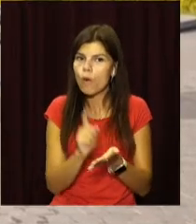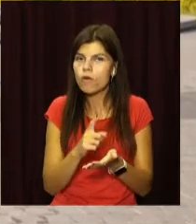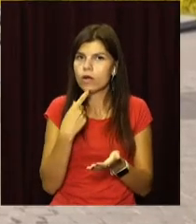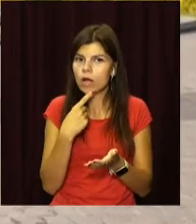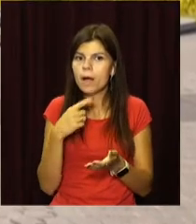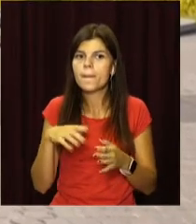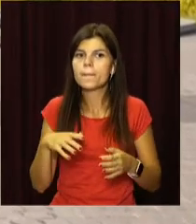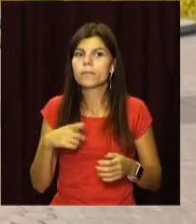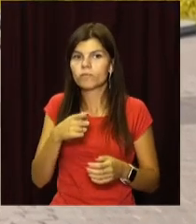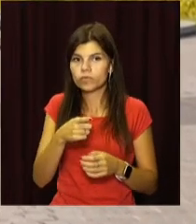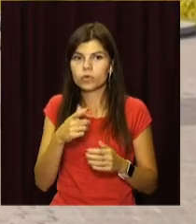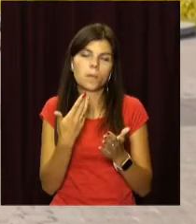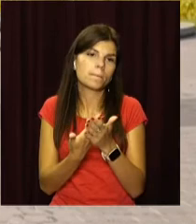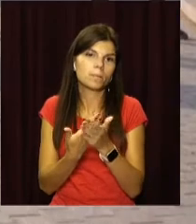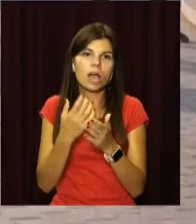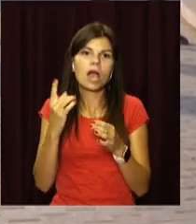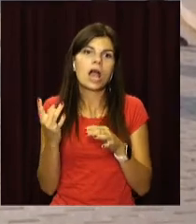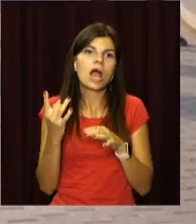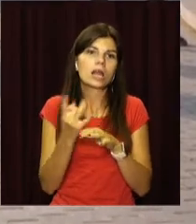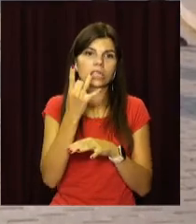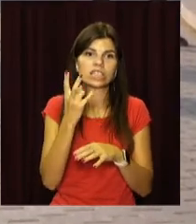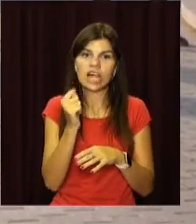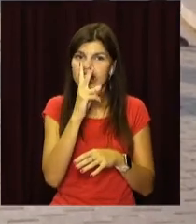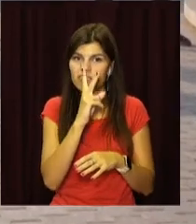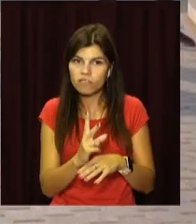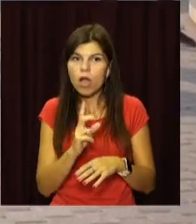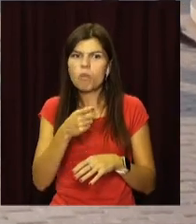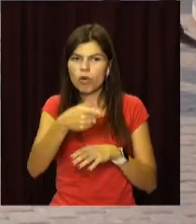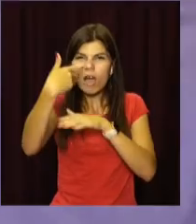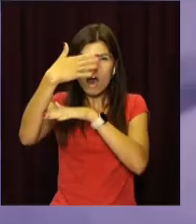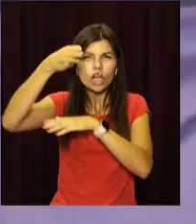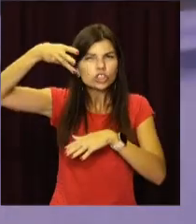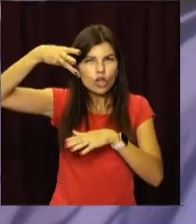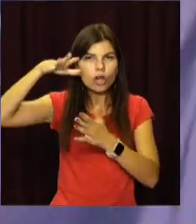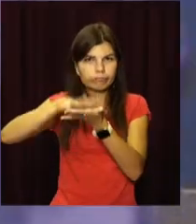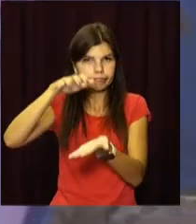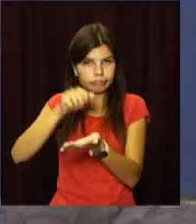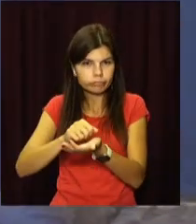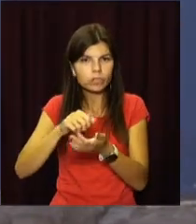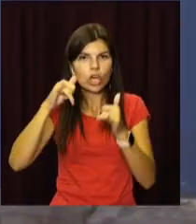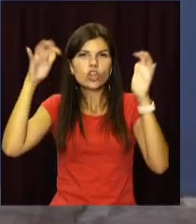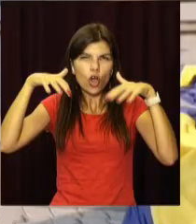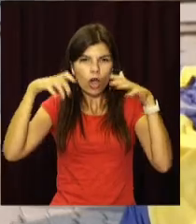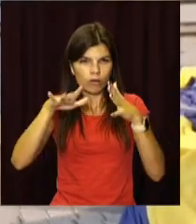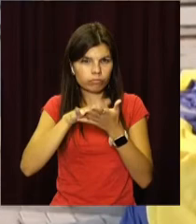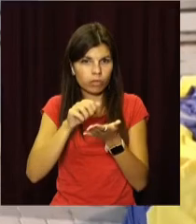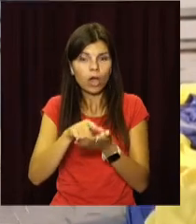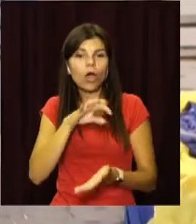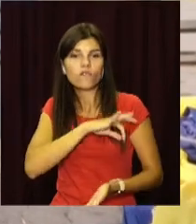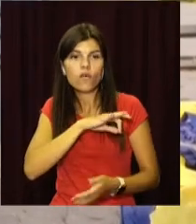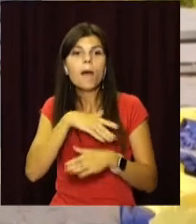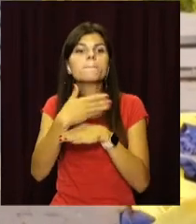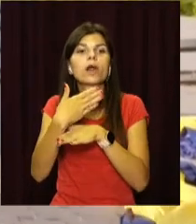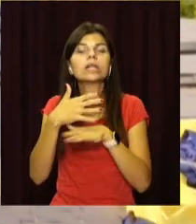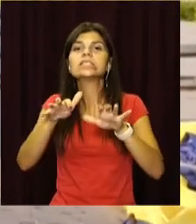кажуть у міськраді, і проходить в середньому раз на 2 місяці, бо стяг вигорає на сонці та пошкоджується опадами. Здебільшого використані